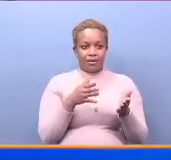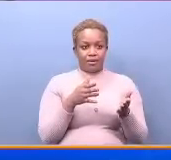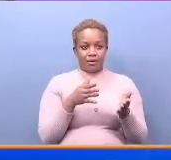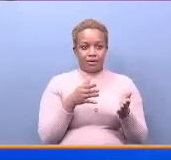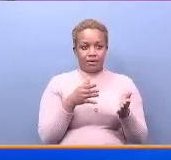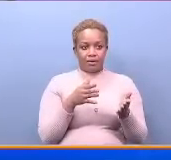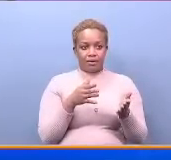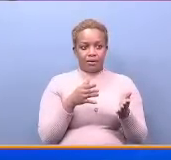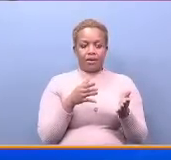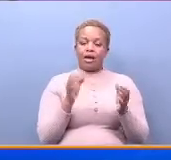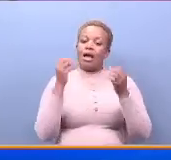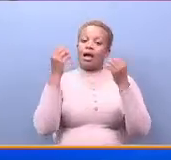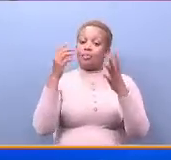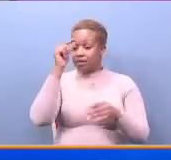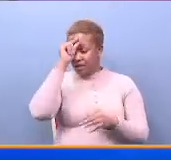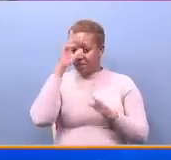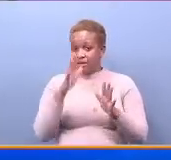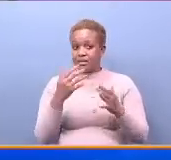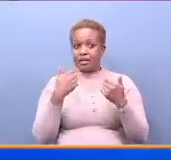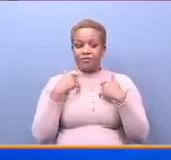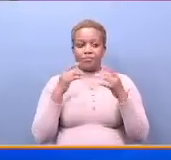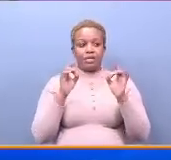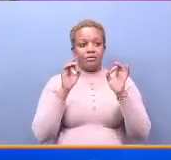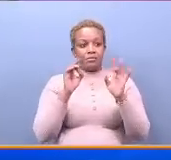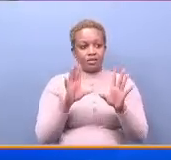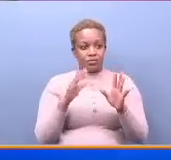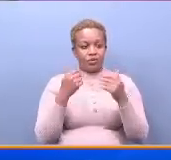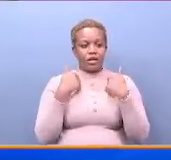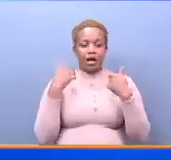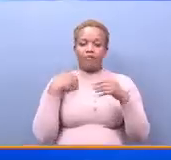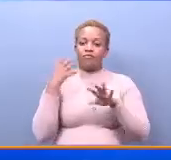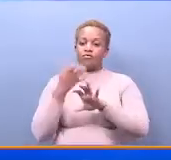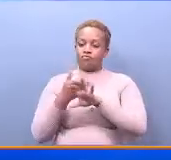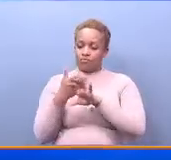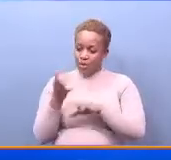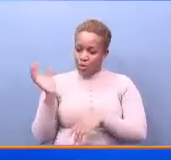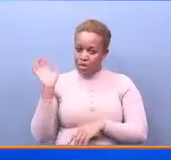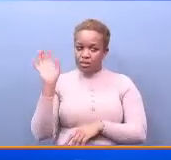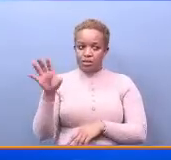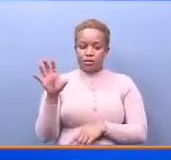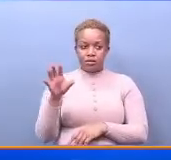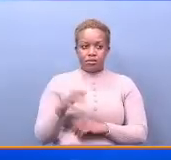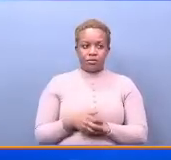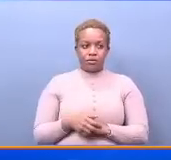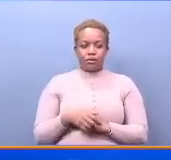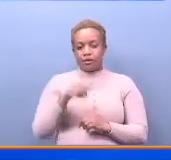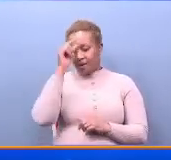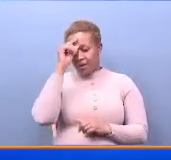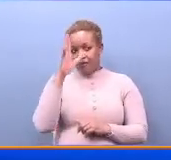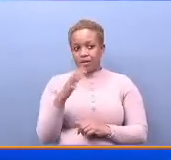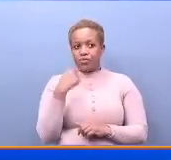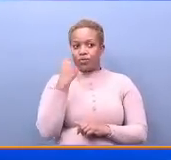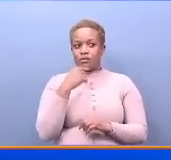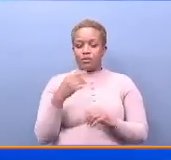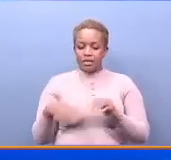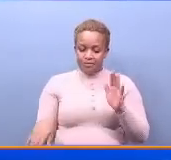impeached. Ni gavana wangapi wamekuwa impeached hii Kenya? Kulikuwepo Waititu na wengine. Waititu hasimami. Gavana impeached ni Waipo Sonko. Waipo ulihisi ni wewe anarifa.